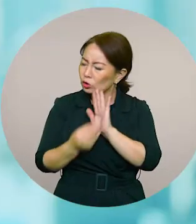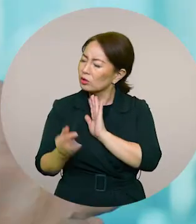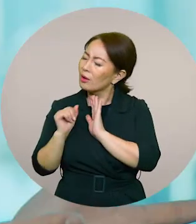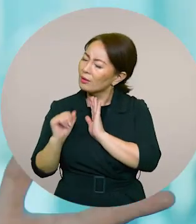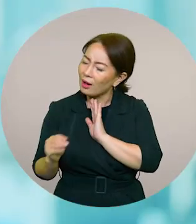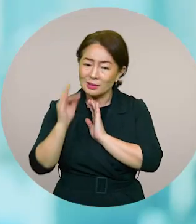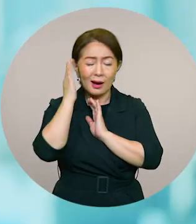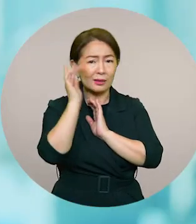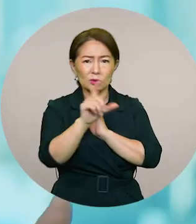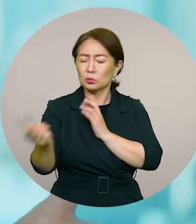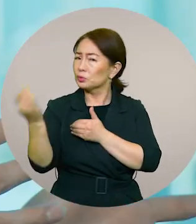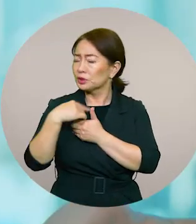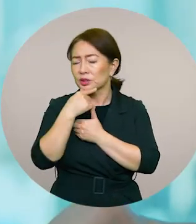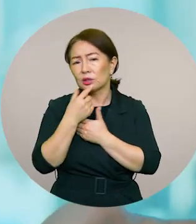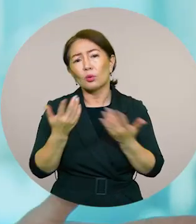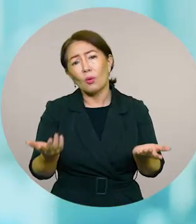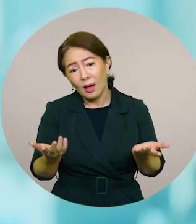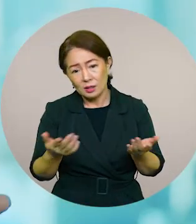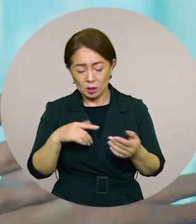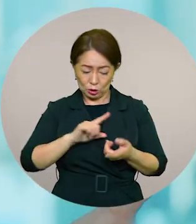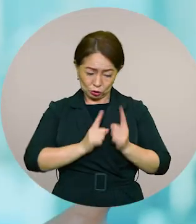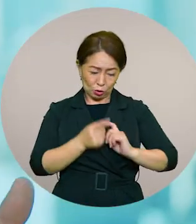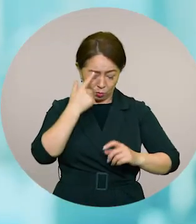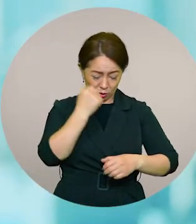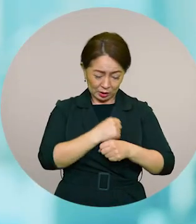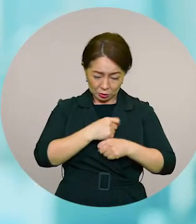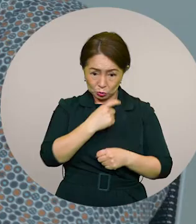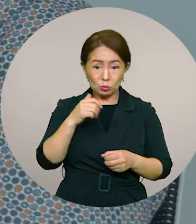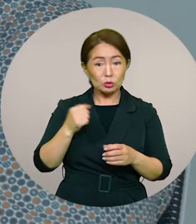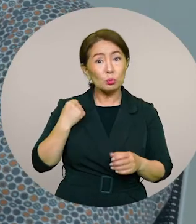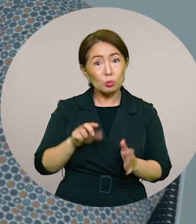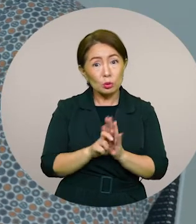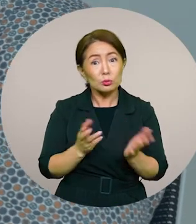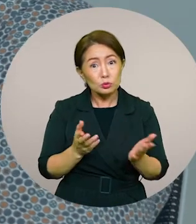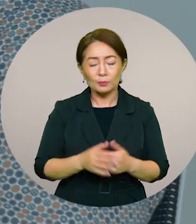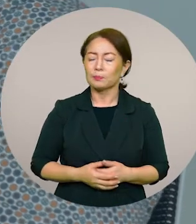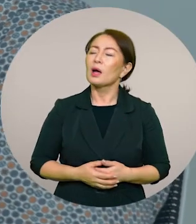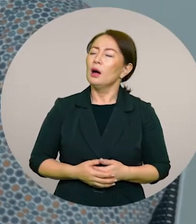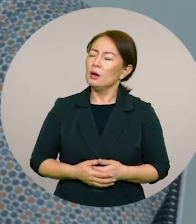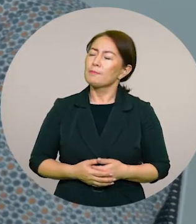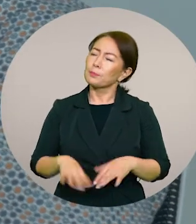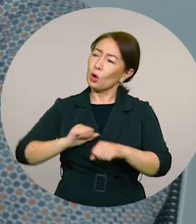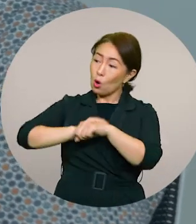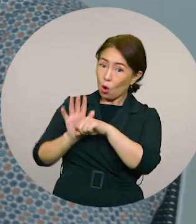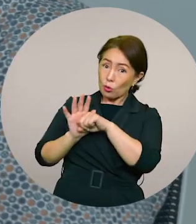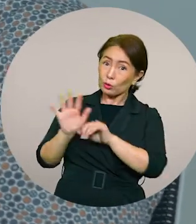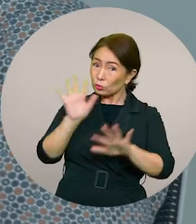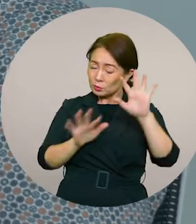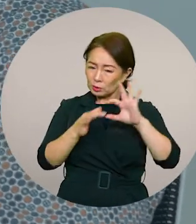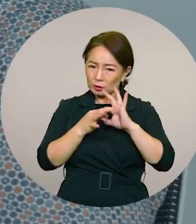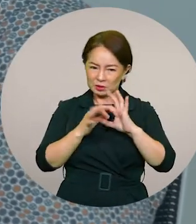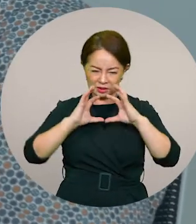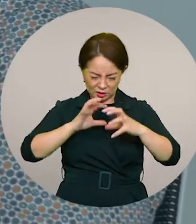хичнээн мэрэгжилтэн ирж чадахгүй болов. Тэдний ажлыг монголчууд хийж байна уу? Ковидын нөхцөл байдлын улмаас дэлхийд даяар